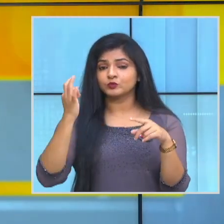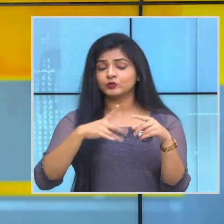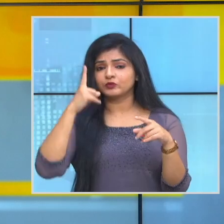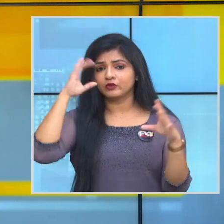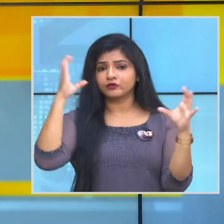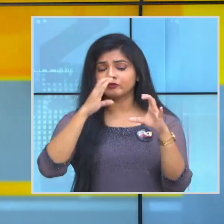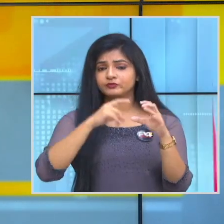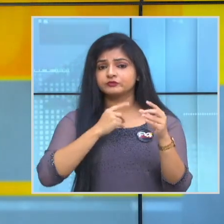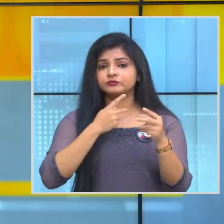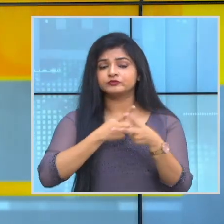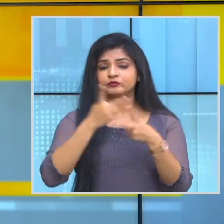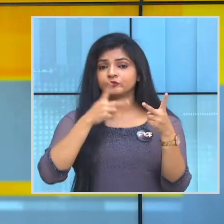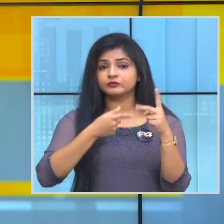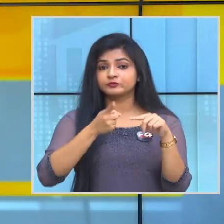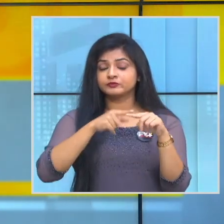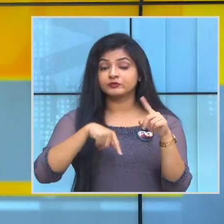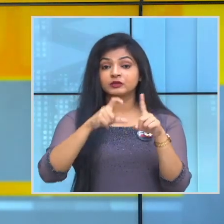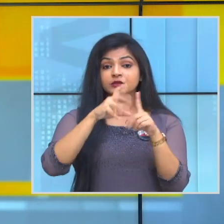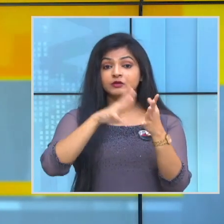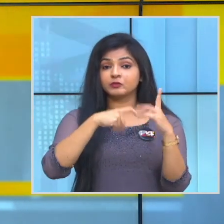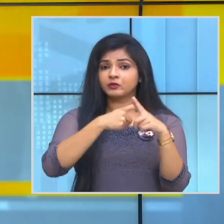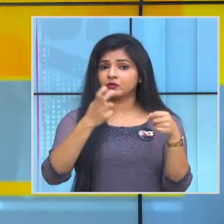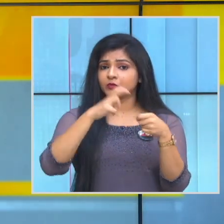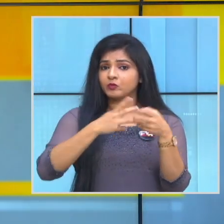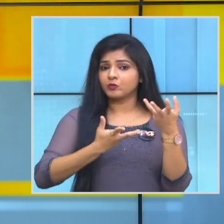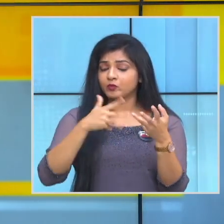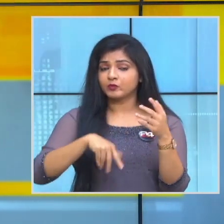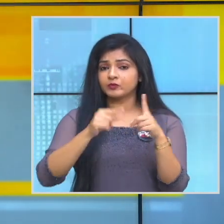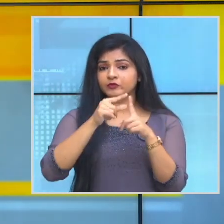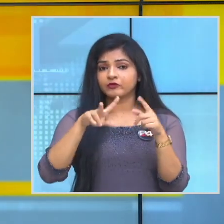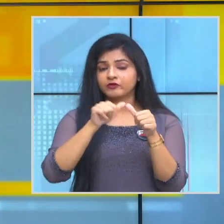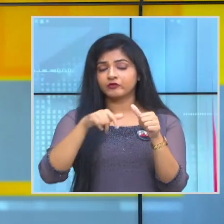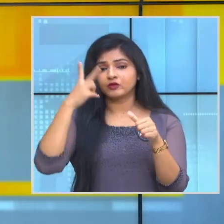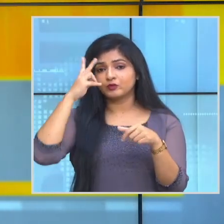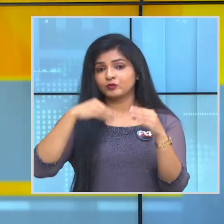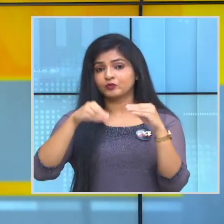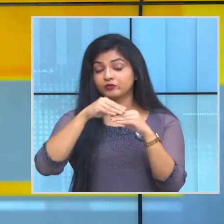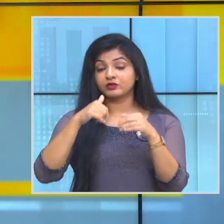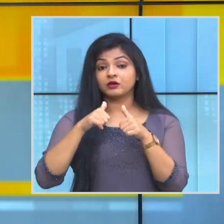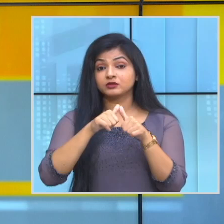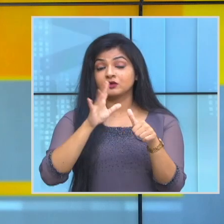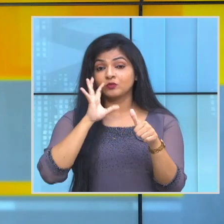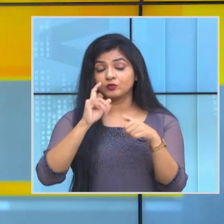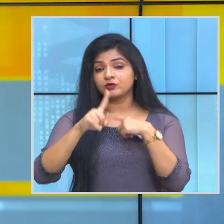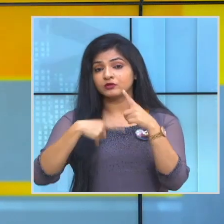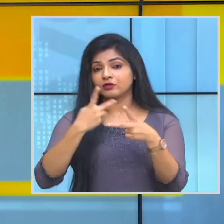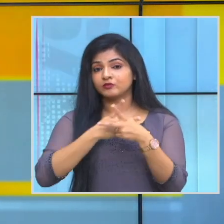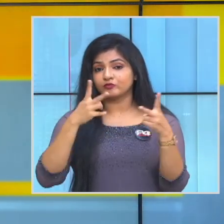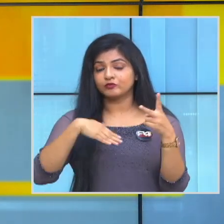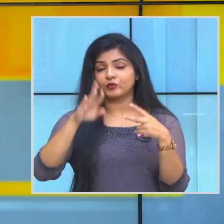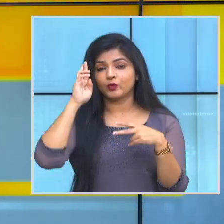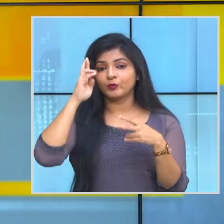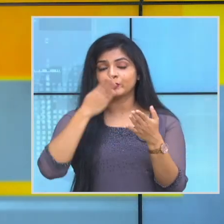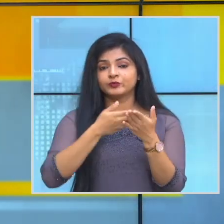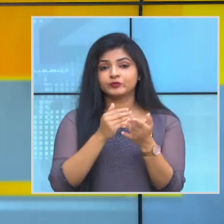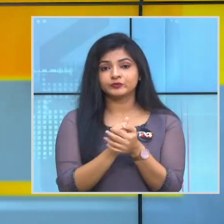അഭ്യൂഹങ്ങൾക്ക് തുടക്കമിട്ടിരിക്കുന്നത്. DMK മുന്നണിയുടെ ഭാഗമാകാൻ PV അൻവർ ഒരുങ്ങുന്നു എന്നുള്ള ചോദ്യം, അതിനുള്ള ഉത്തരം എന്തായാലും നാളെ ഉണ്ടാകും എന്ന് കരുതാം. വിപിൻ